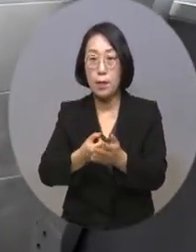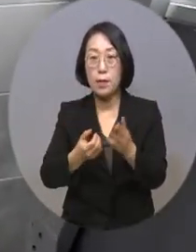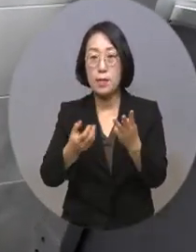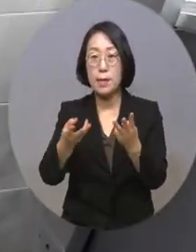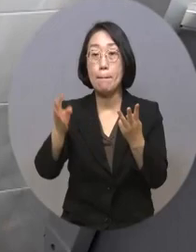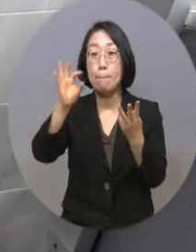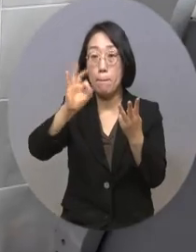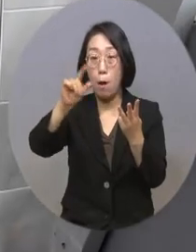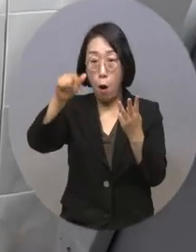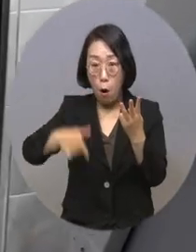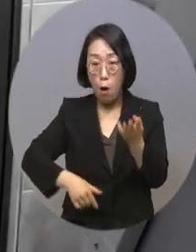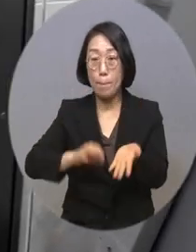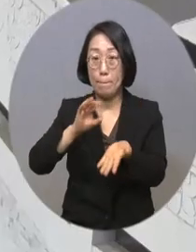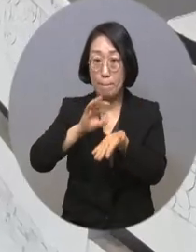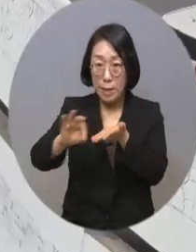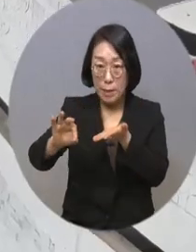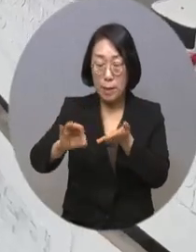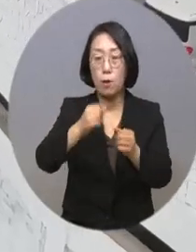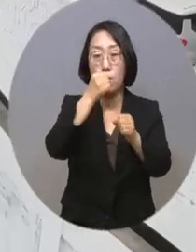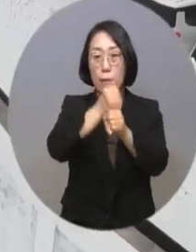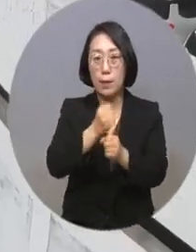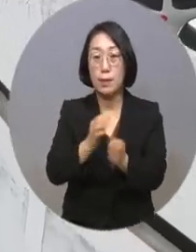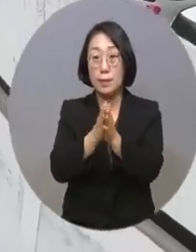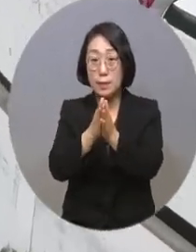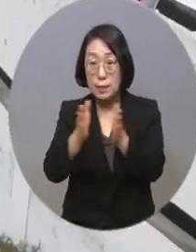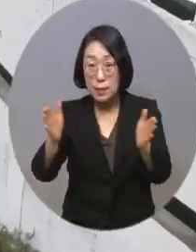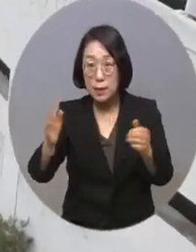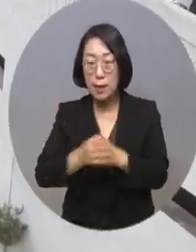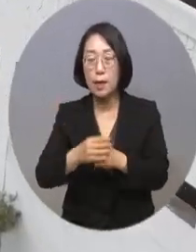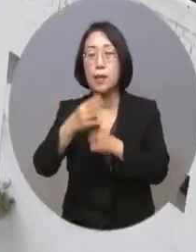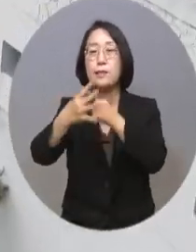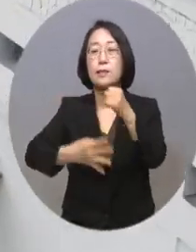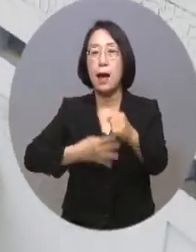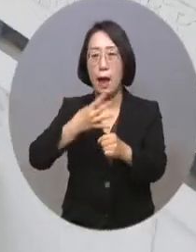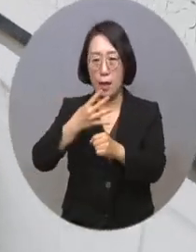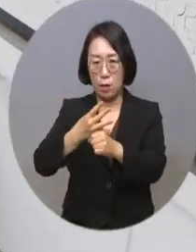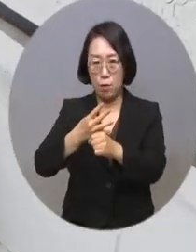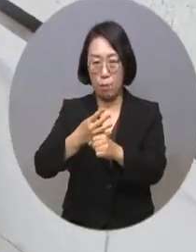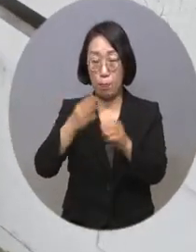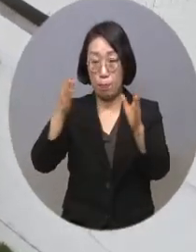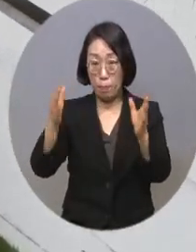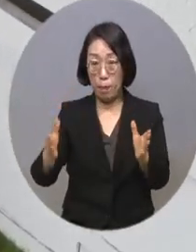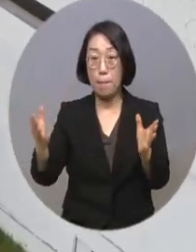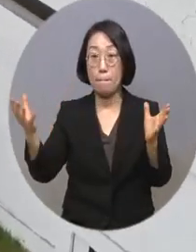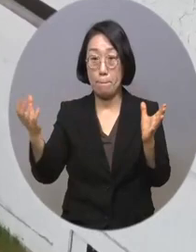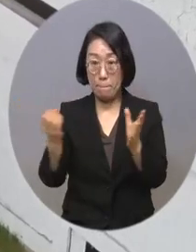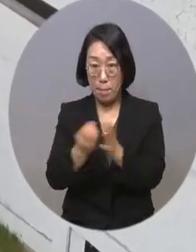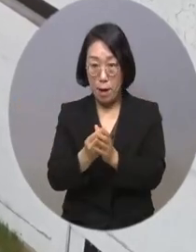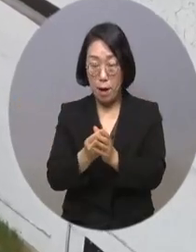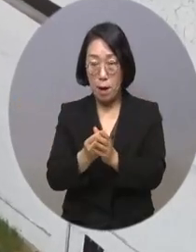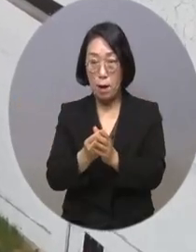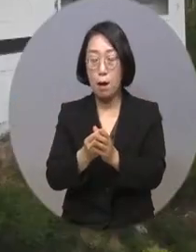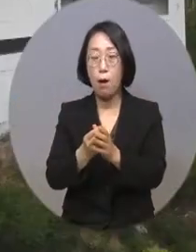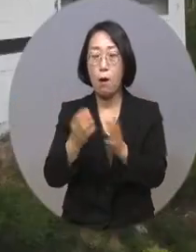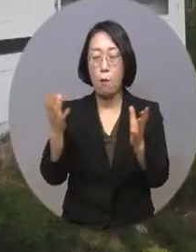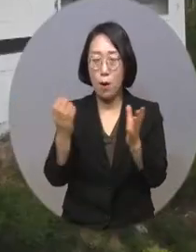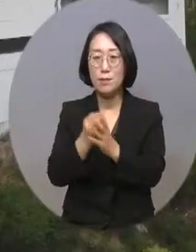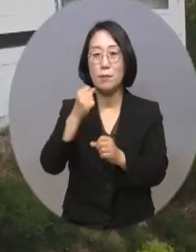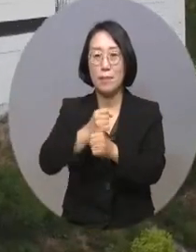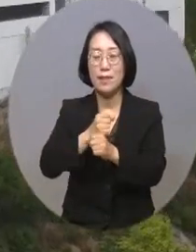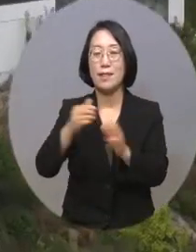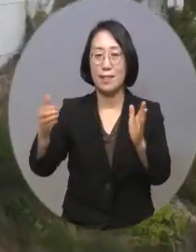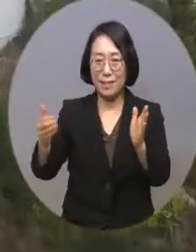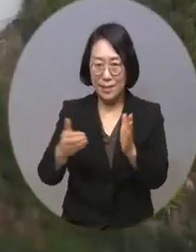원의 예산을 투입해 공사가 시작된 지 약 4년 만에 아파트 외벽에 5개 승강기가